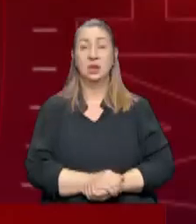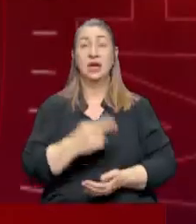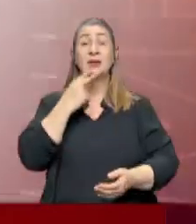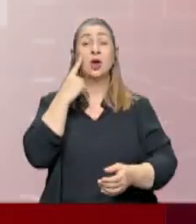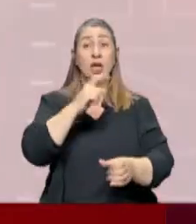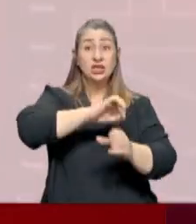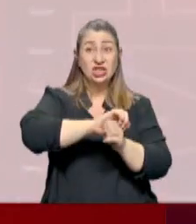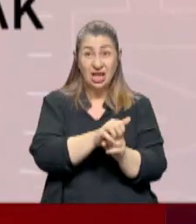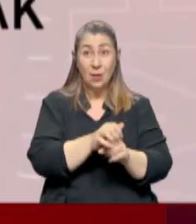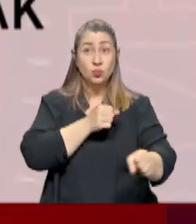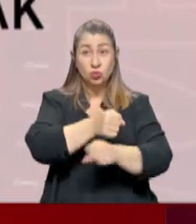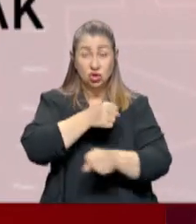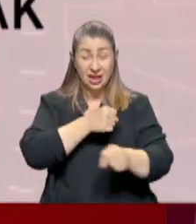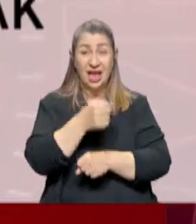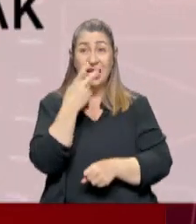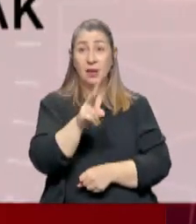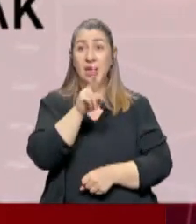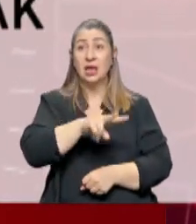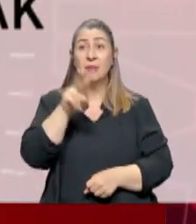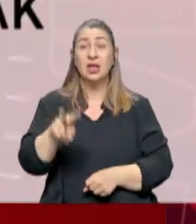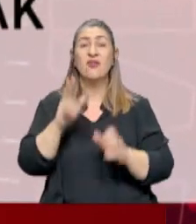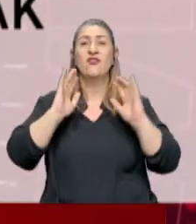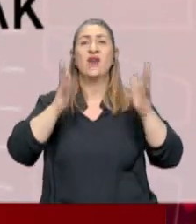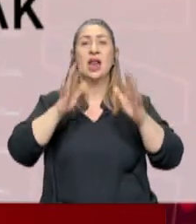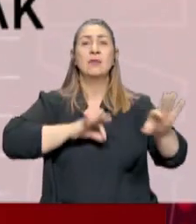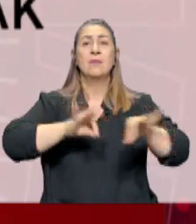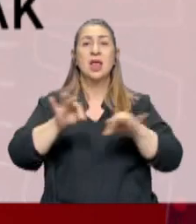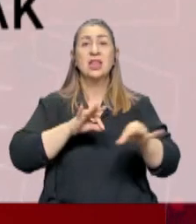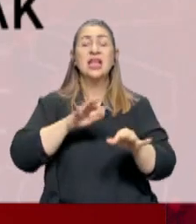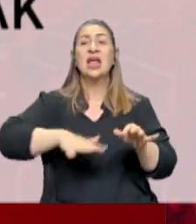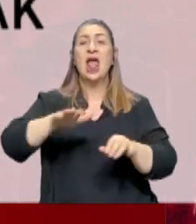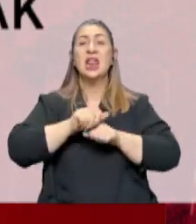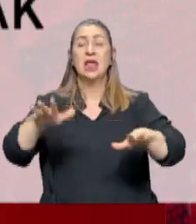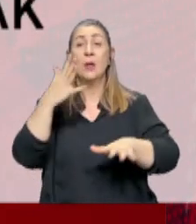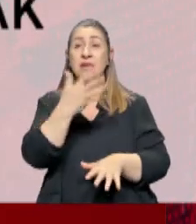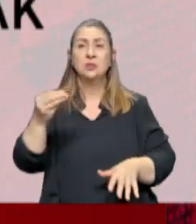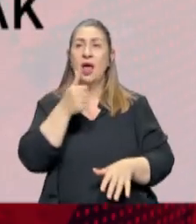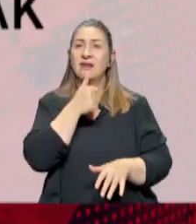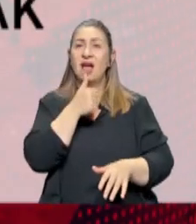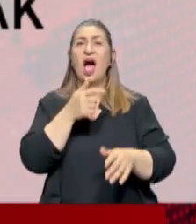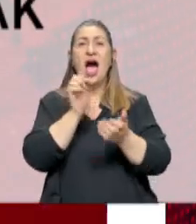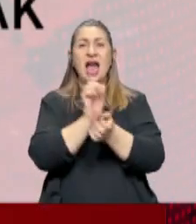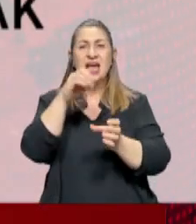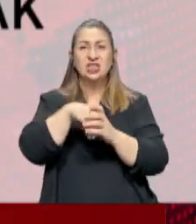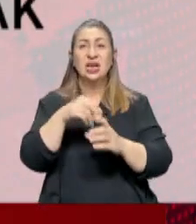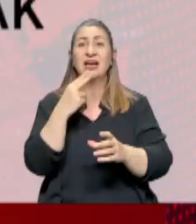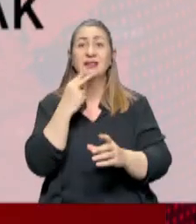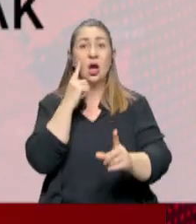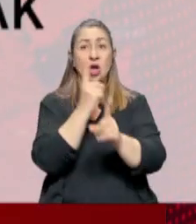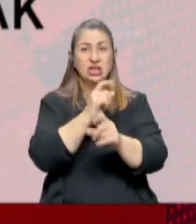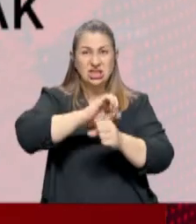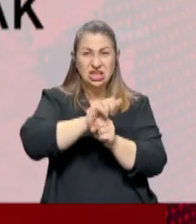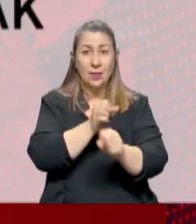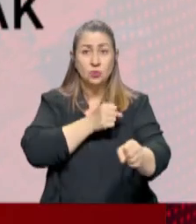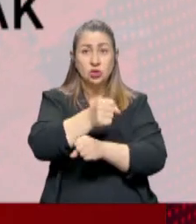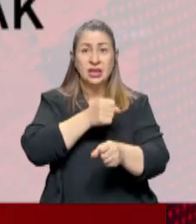Kadına yönelik şiddetle mücadele 2022 faaliyet planı genelgesine göre 5 milyon erkeğe aile içi ve kadına yönelik